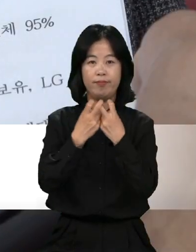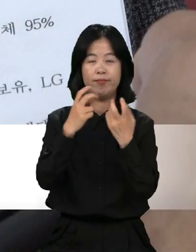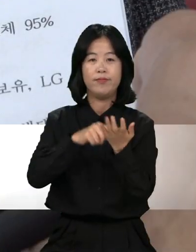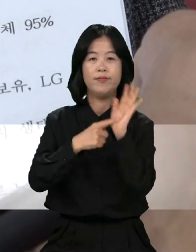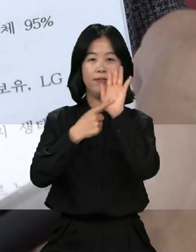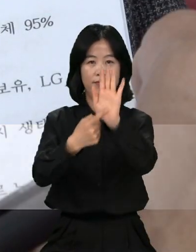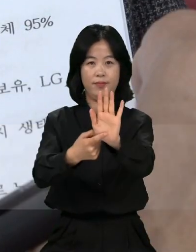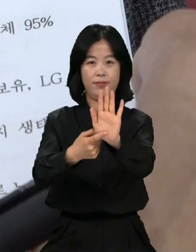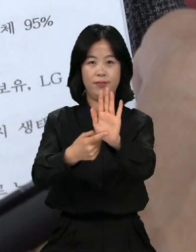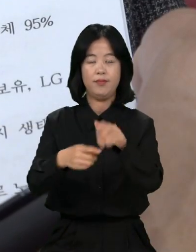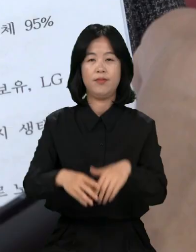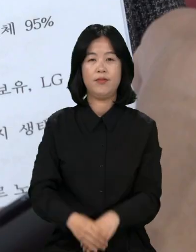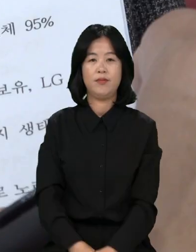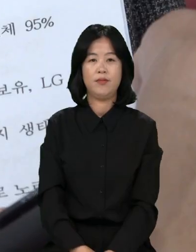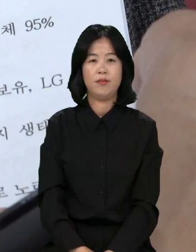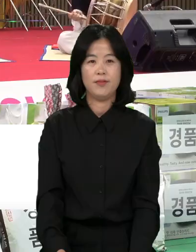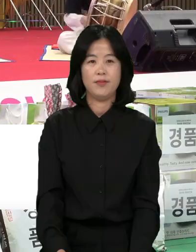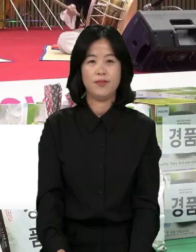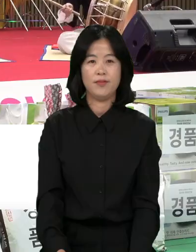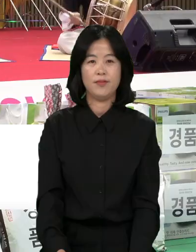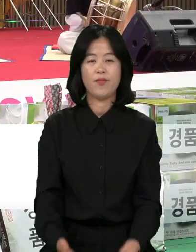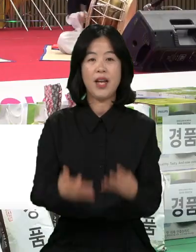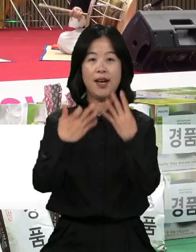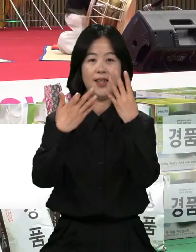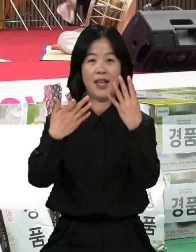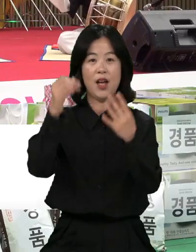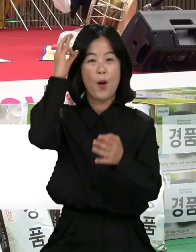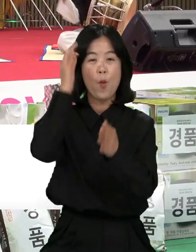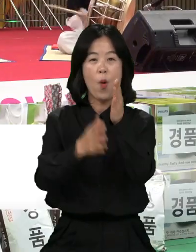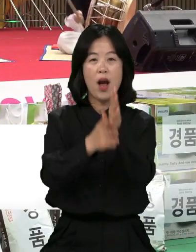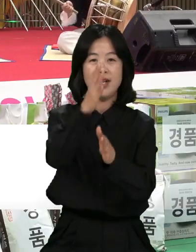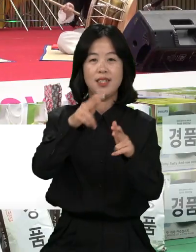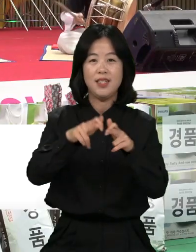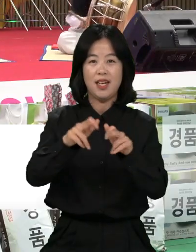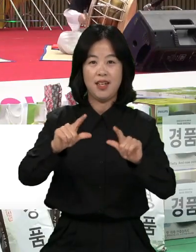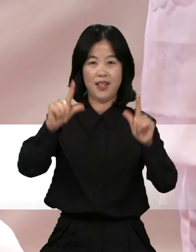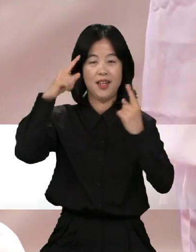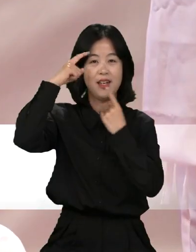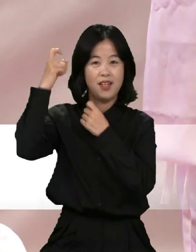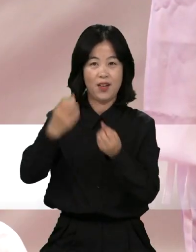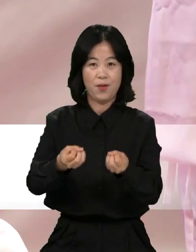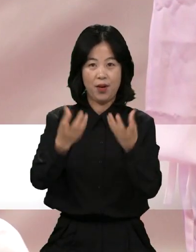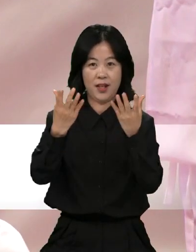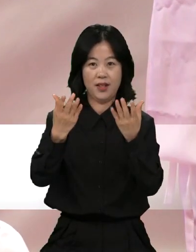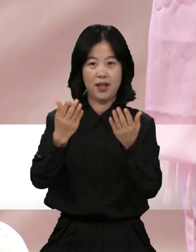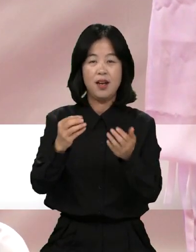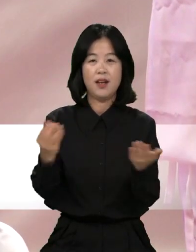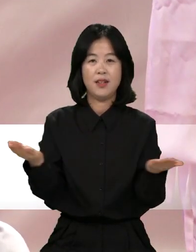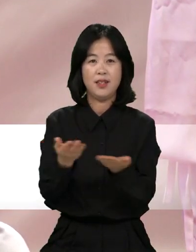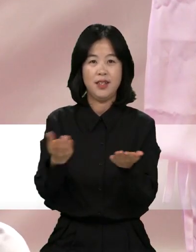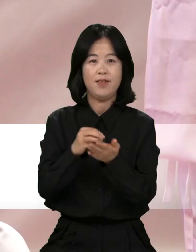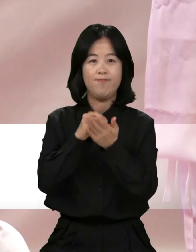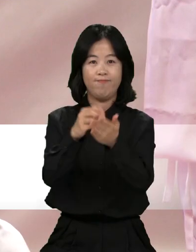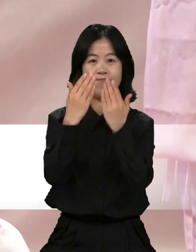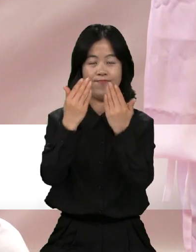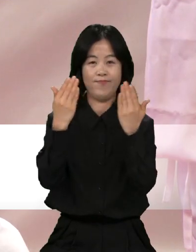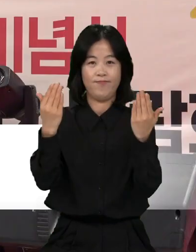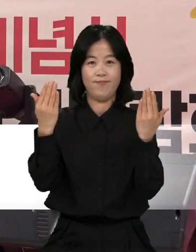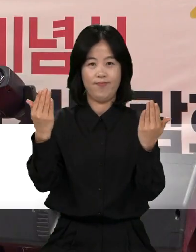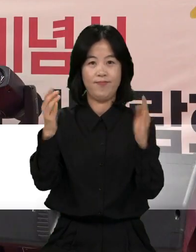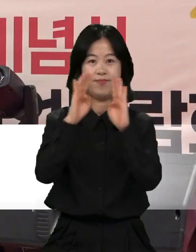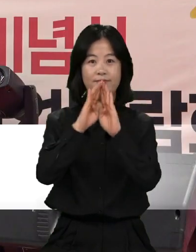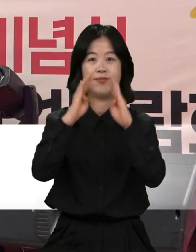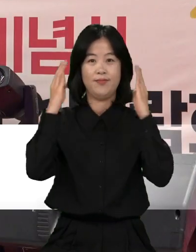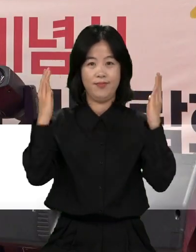구체적인 방안을 제시했습니다. 19일 포항시는 장애인의 날 기념식 및 장애인 취업 박람회를